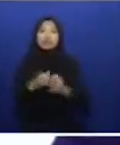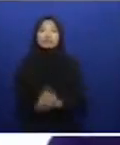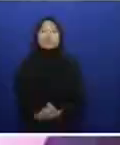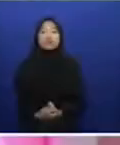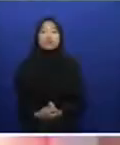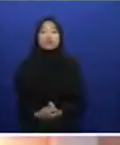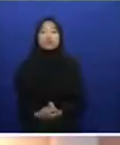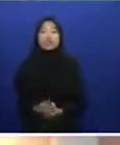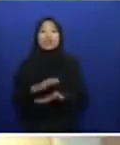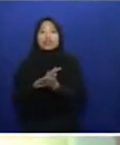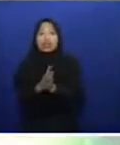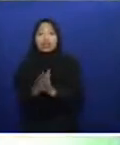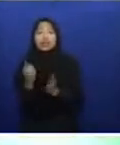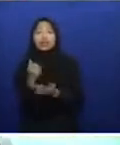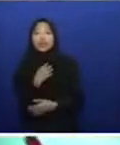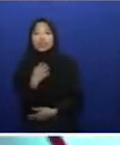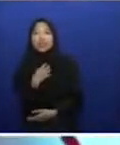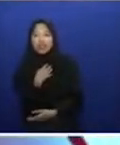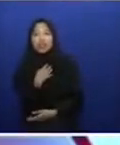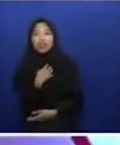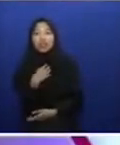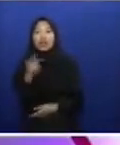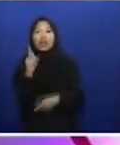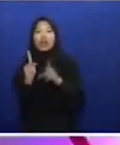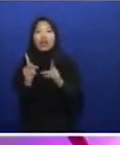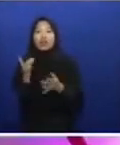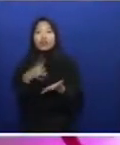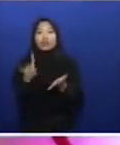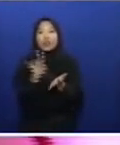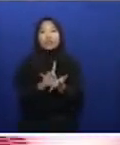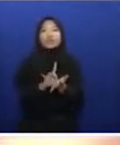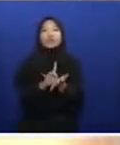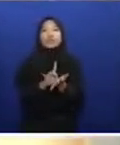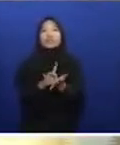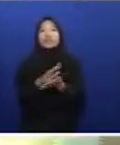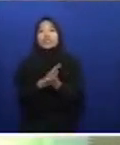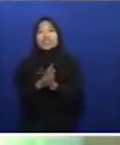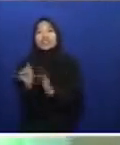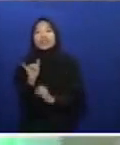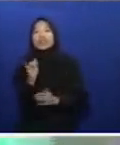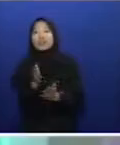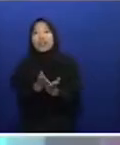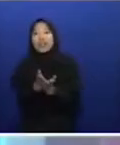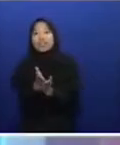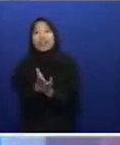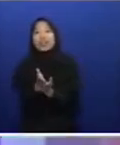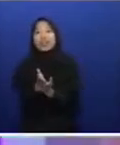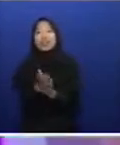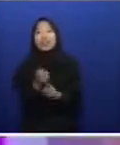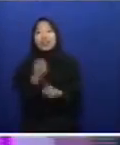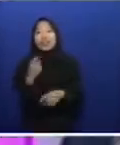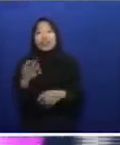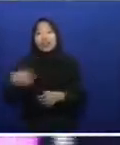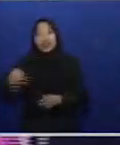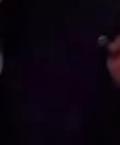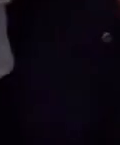Brawijaya bagian daripada keluarga dan selalu ada dalam benak pikiran dan hati yang paling dalam. Terima kasih.